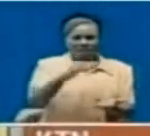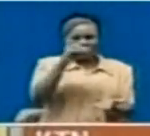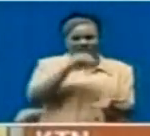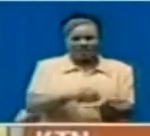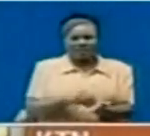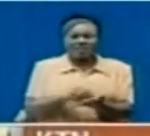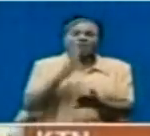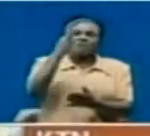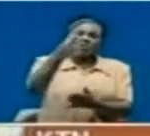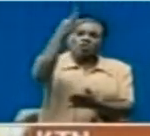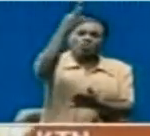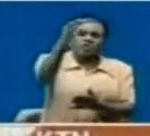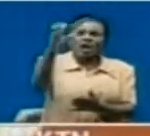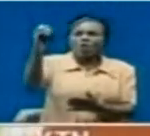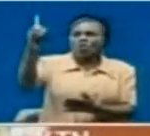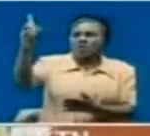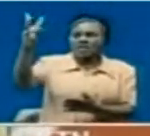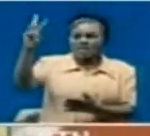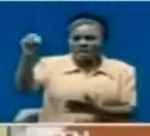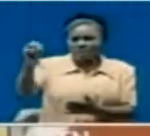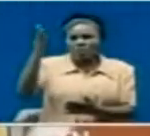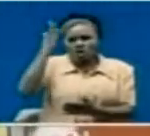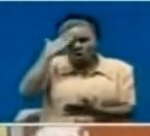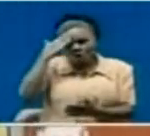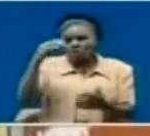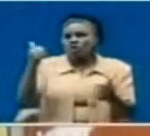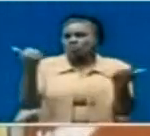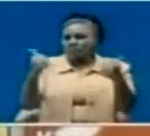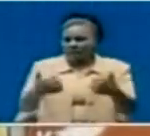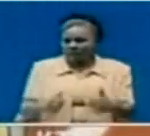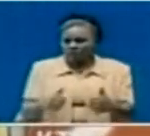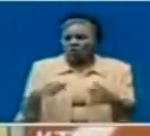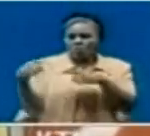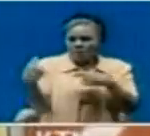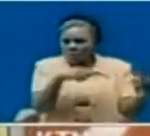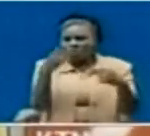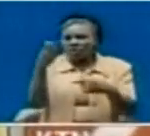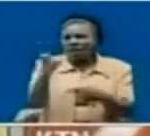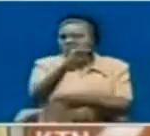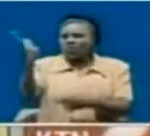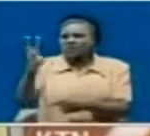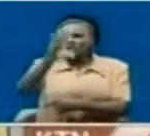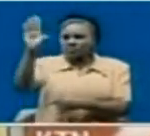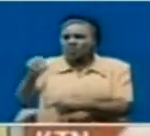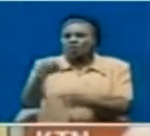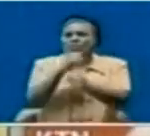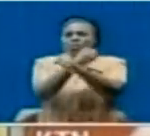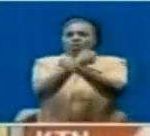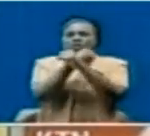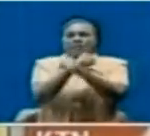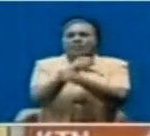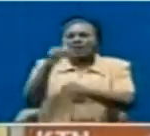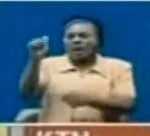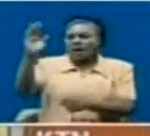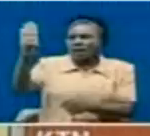Himaya ya chama cha ODM inakumbwa na msukosuko. Hii ni baada ya wabunge kutoka magharibi mwa Kenya kumtetea mbunge wa Budalangi